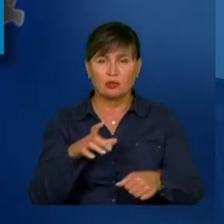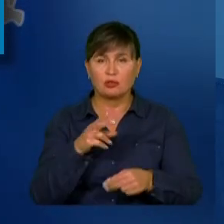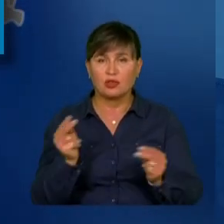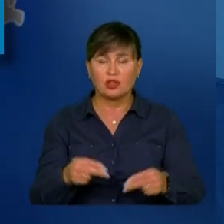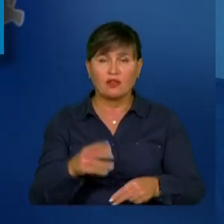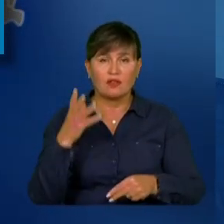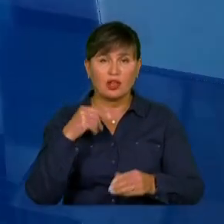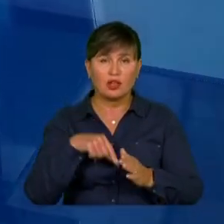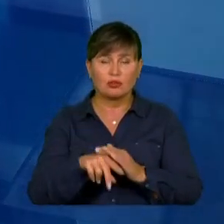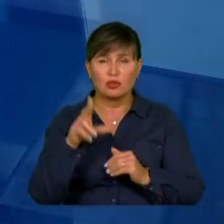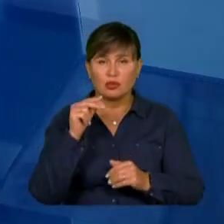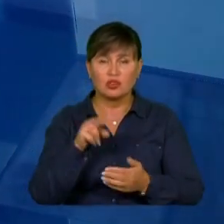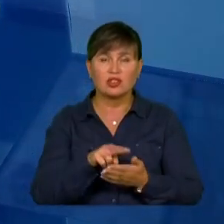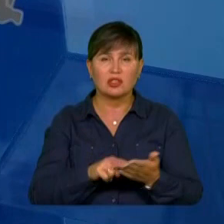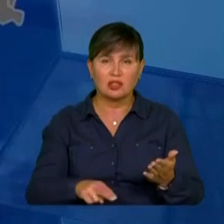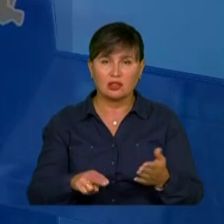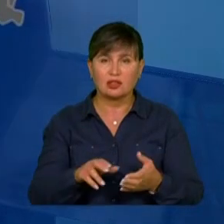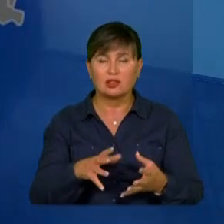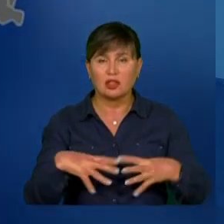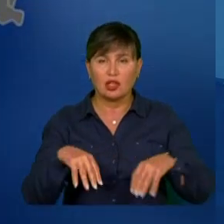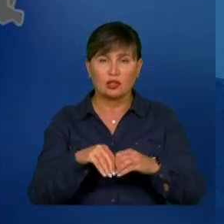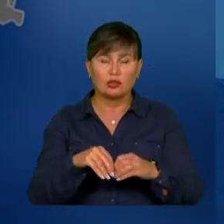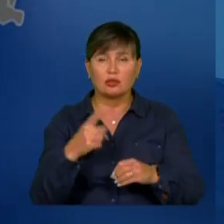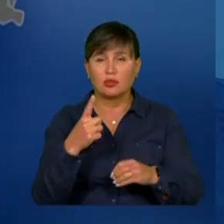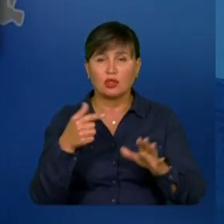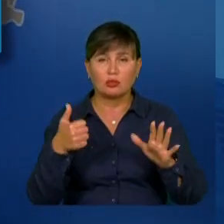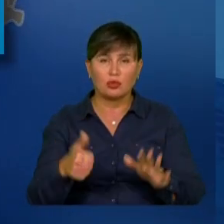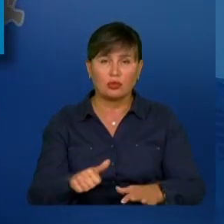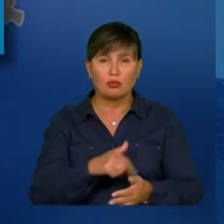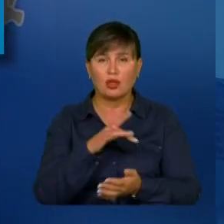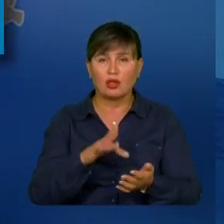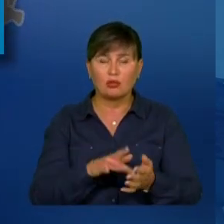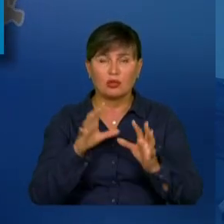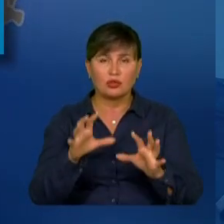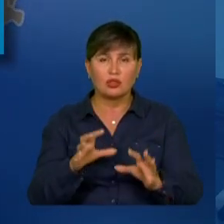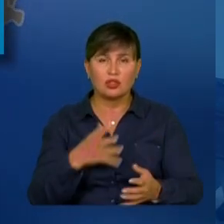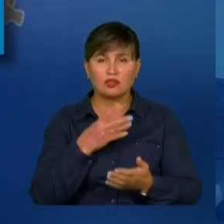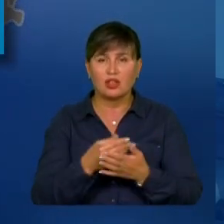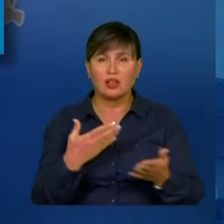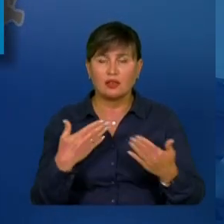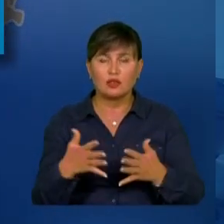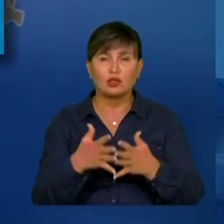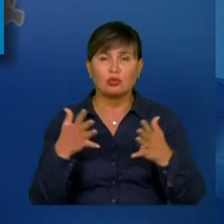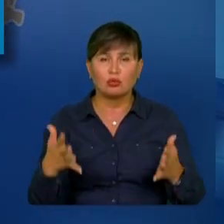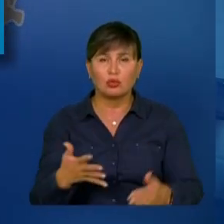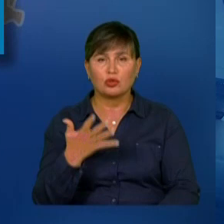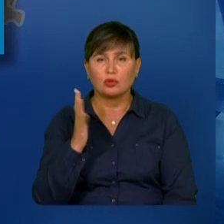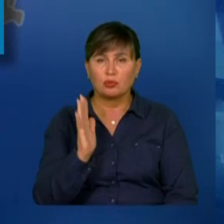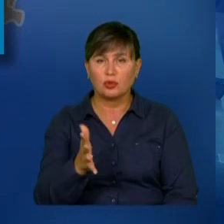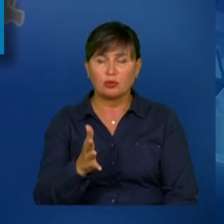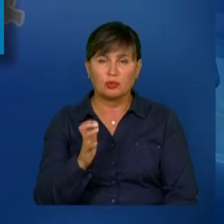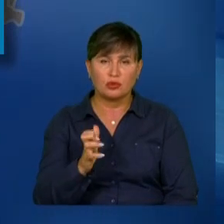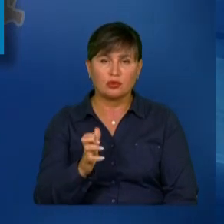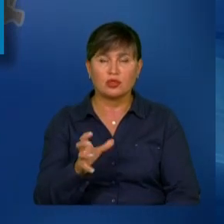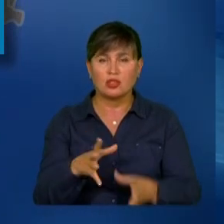в лидерах и по числу зарегистрированных союзов. Только за первые полгода в мегаполисе узаконили свои отношения больше 5500